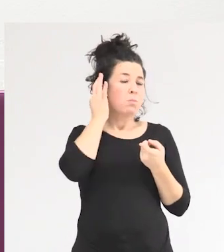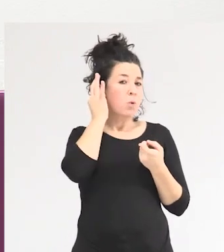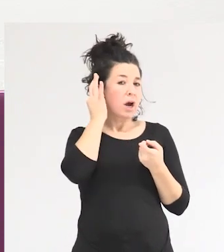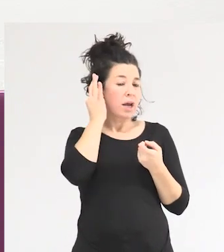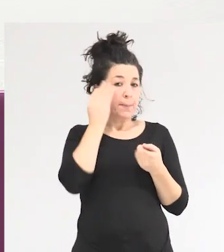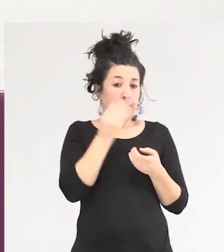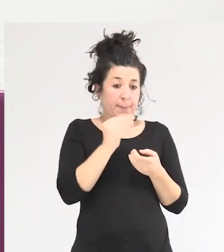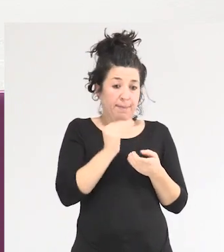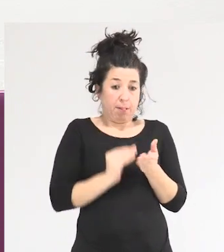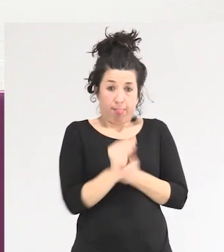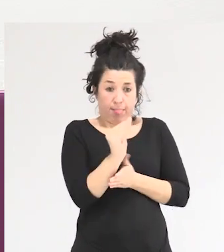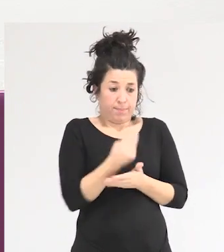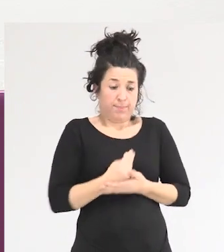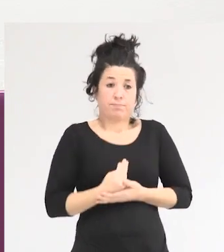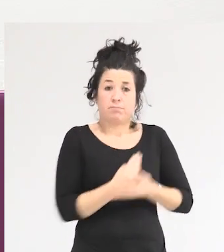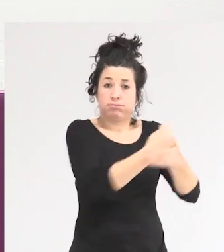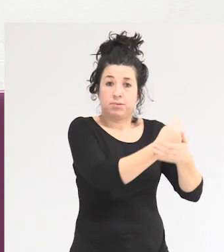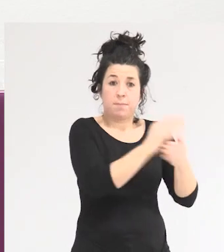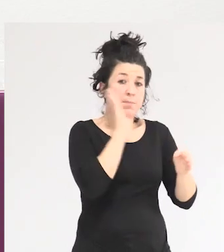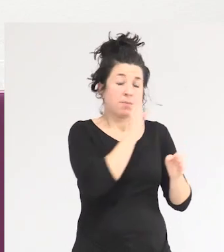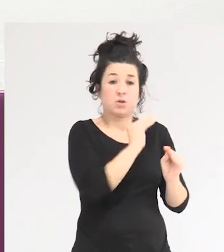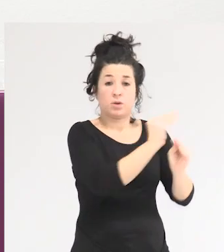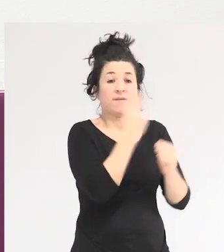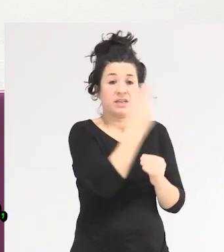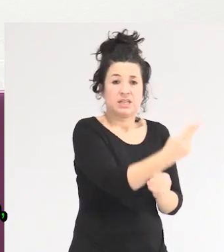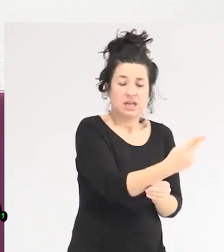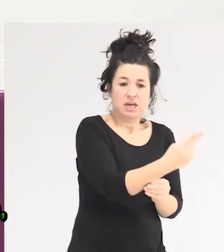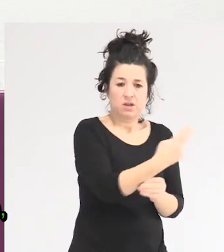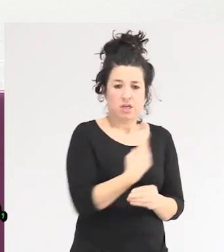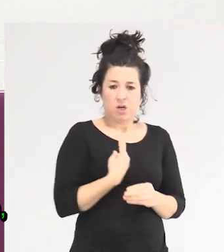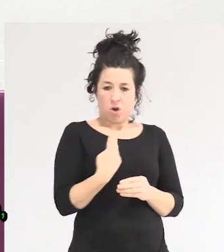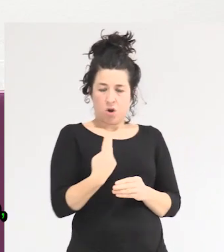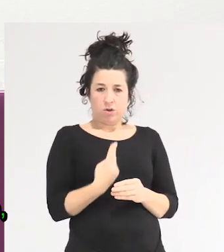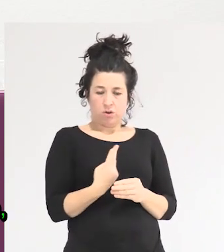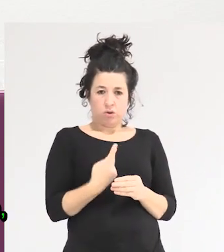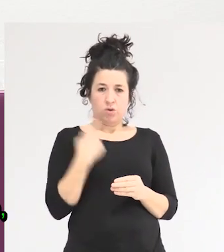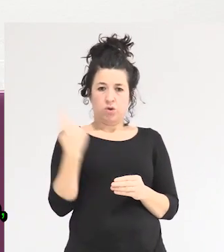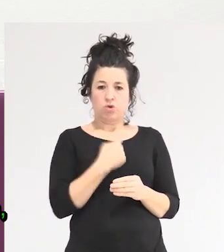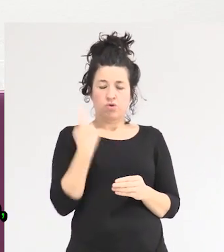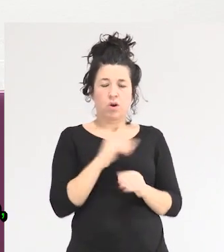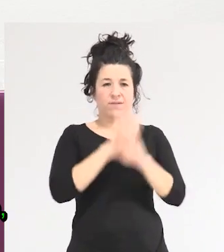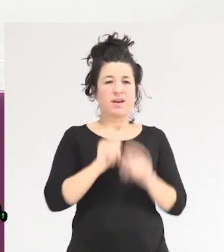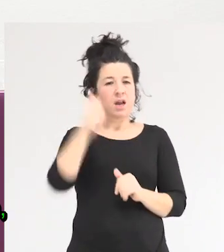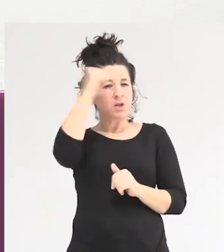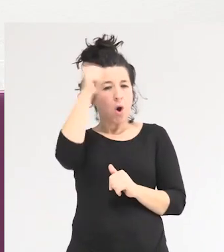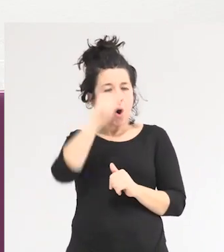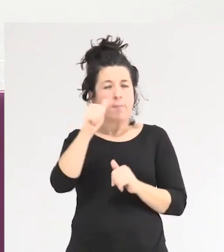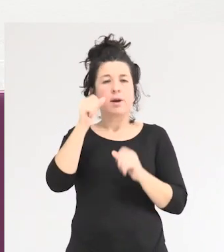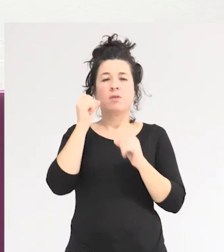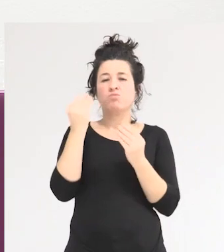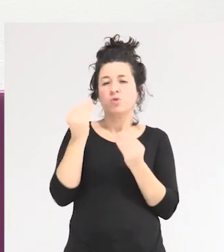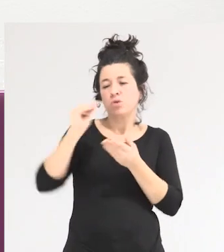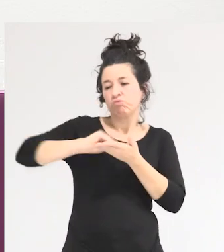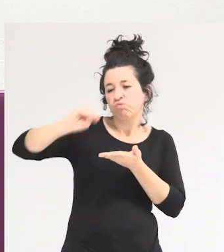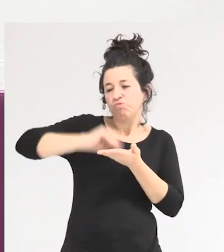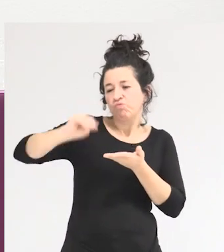bere ama bisitatzera, eta joaten da, eta geratzen dira bakarrik, ez? Eta hausen gizon bat, bere rutinarekin, asko idazten zuena, bakarrik